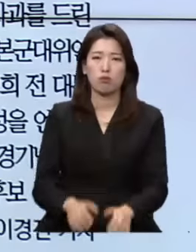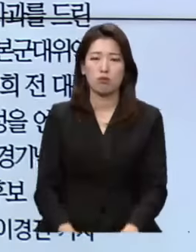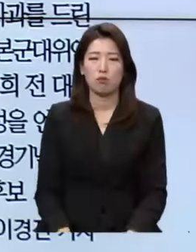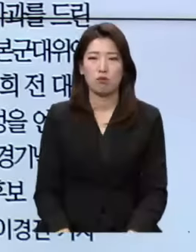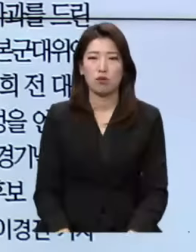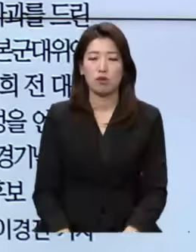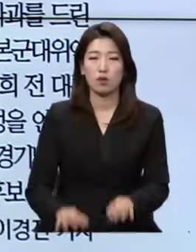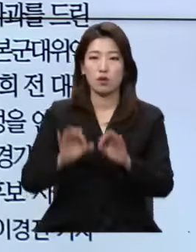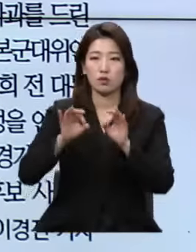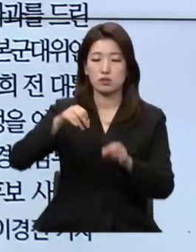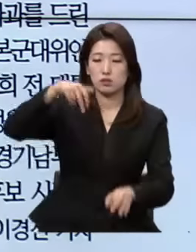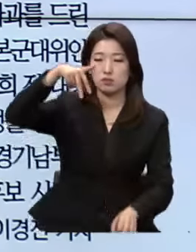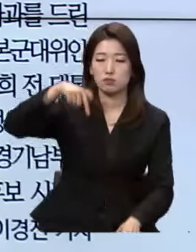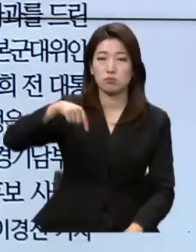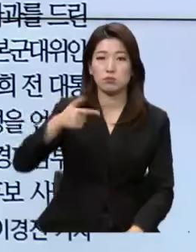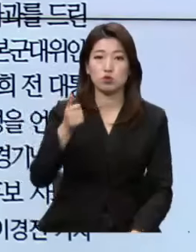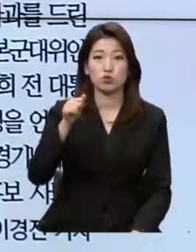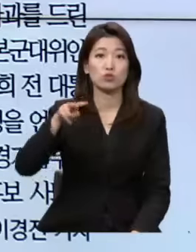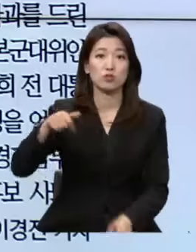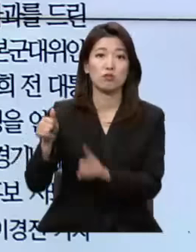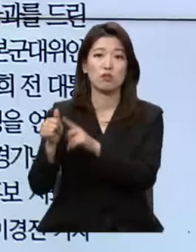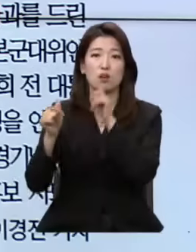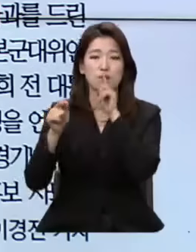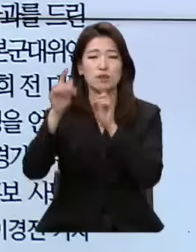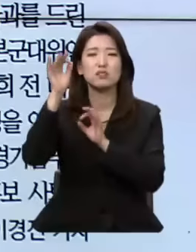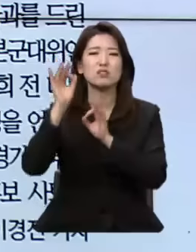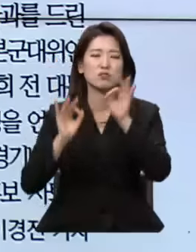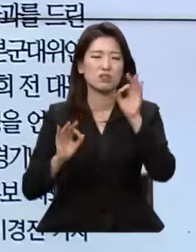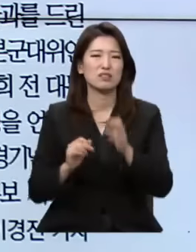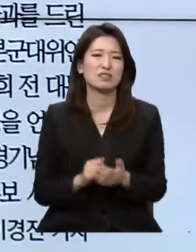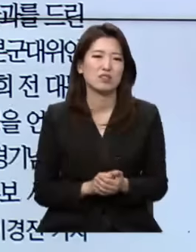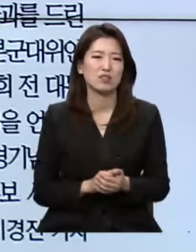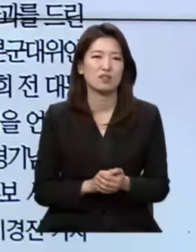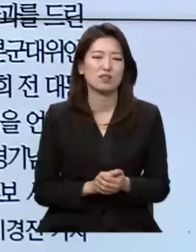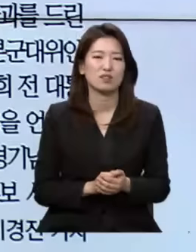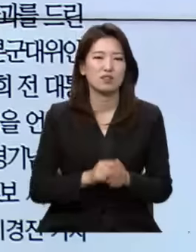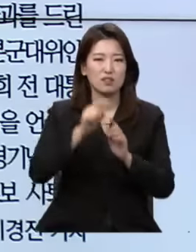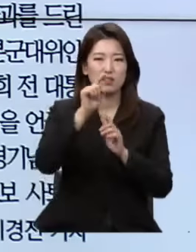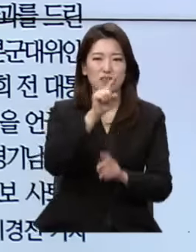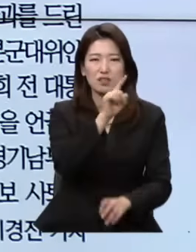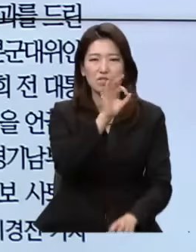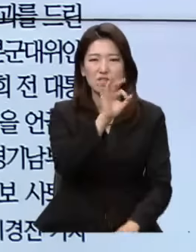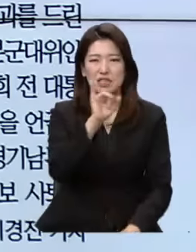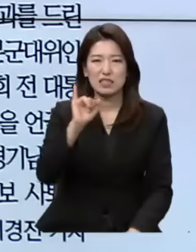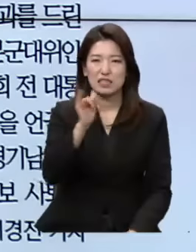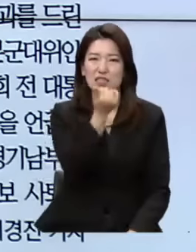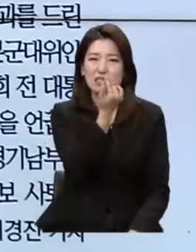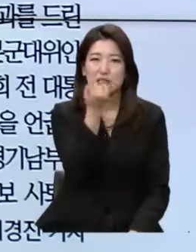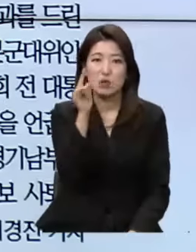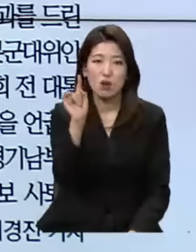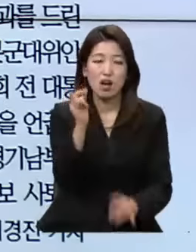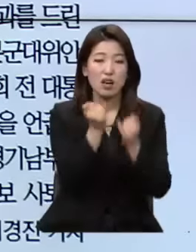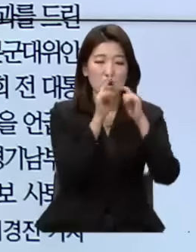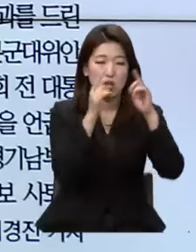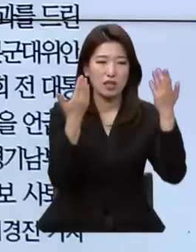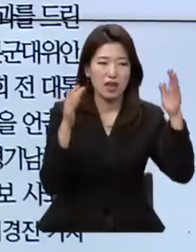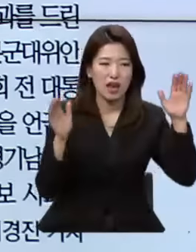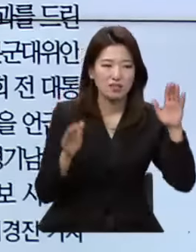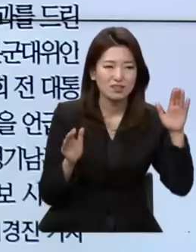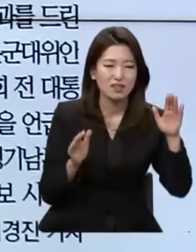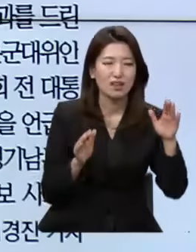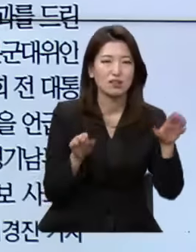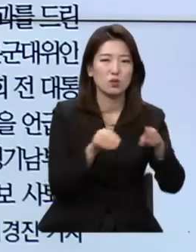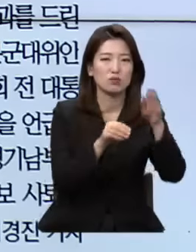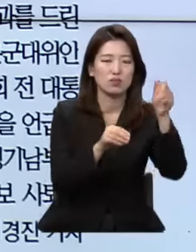사과했다 사과합니다 이대 학생들 졸업생들 죄송합니다라고 분명 얘기를 했다라고 말씀을 드렸는데